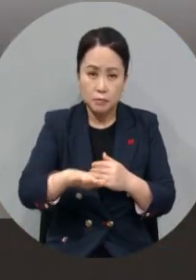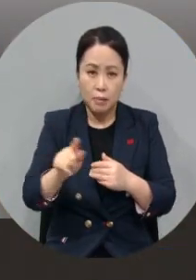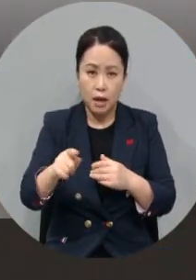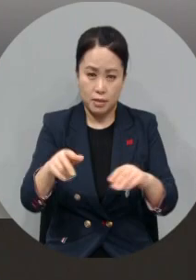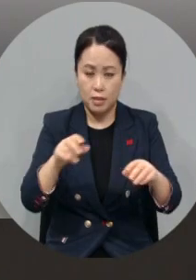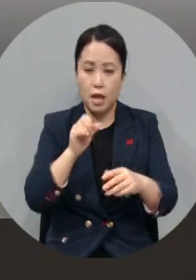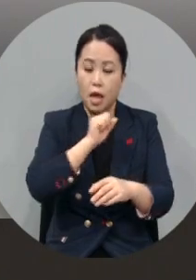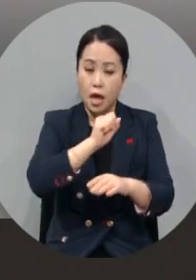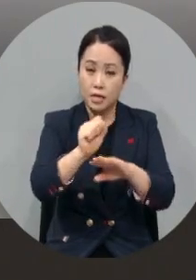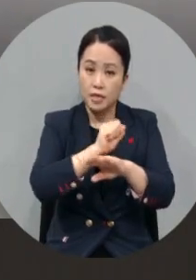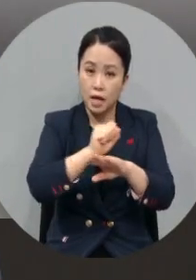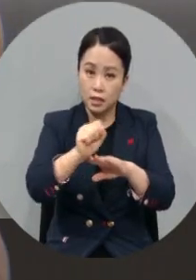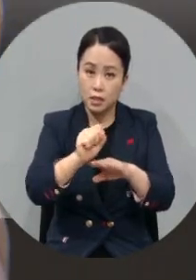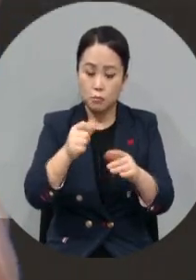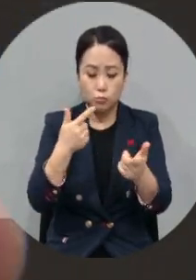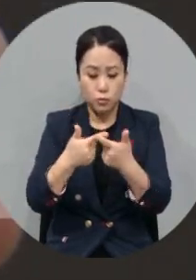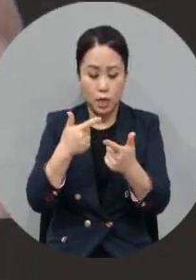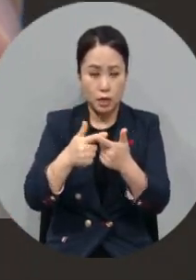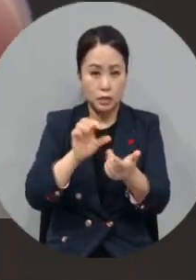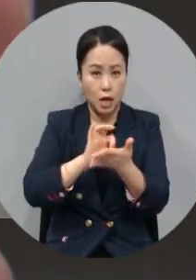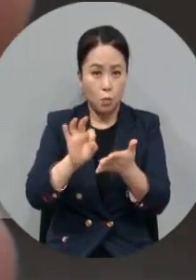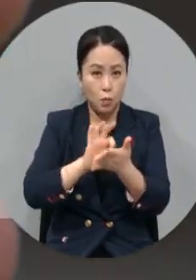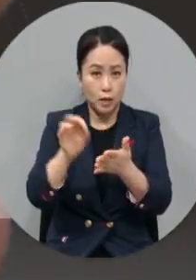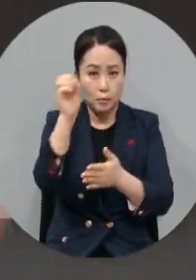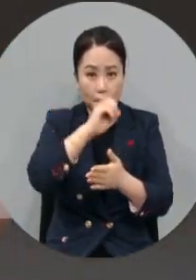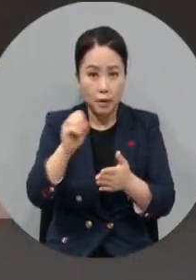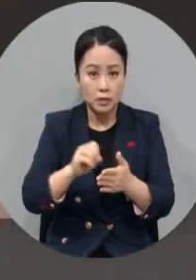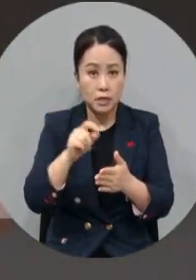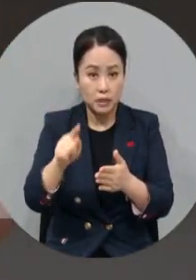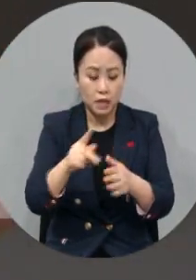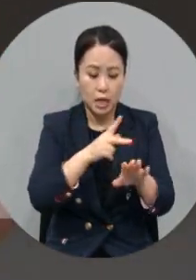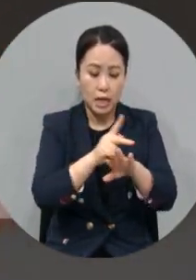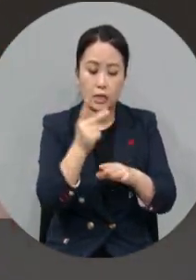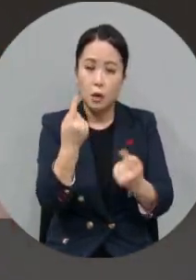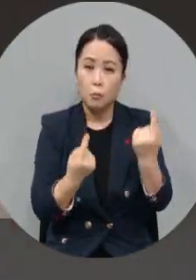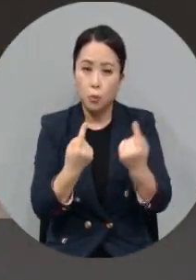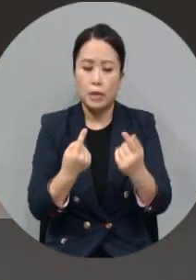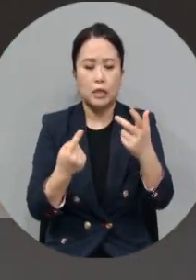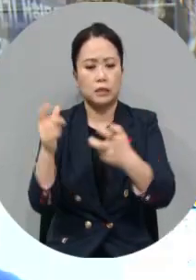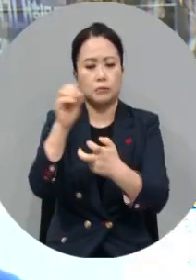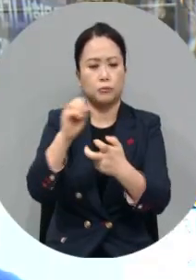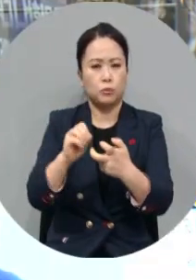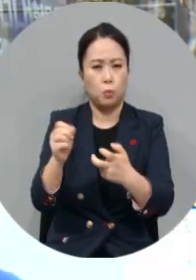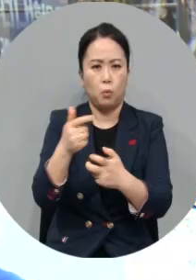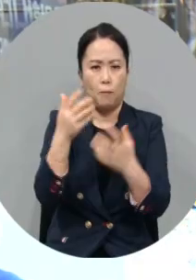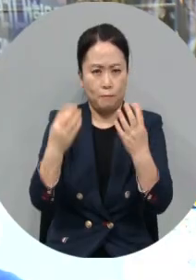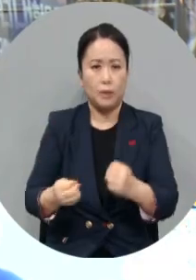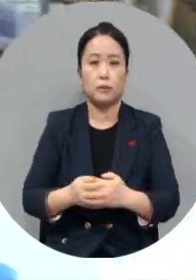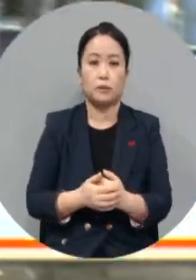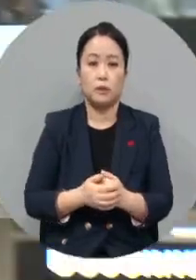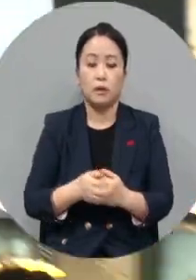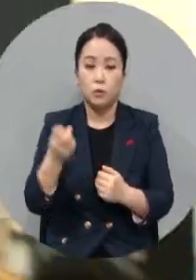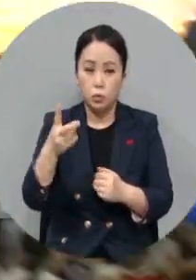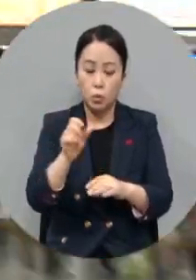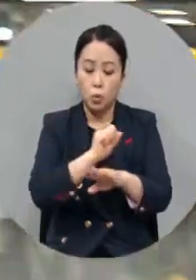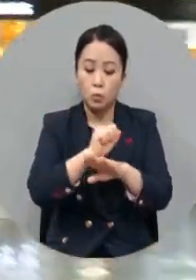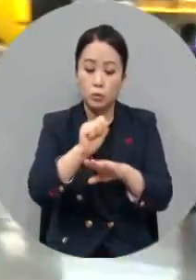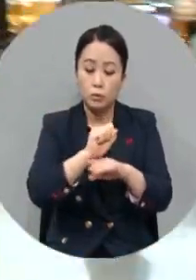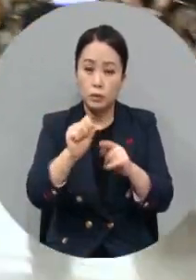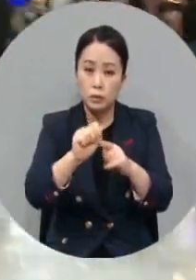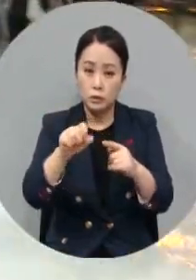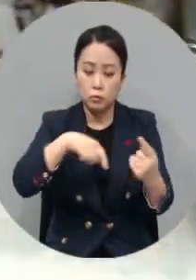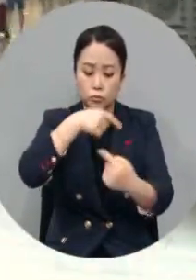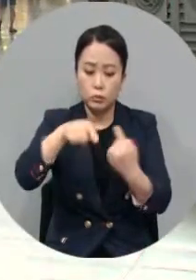점유율은 KTX보다 23%포인트나 높은 70%에 달합니다. 운행 횟수까지 줄어들다